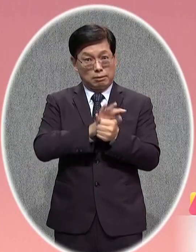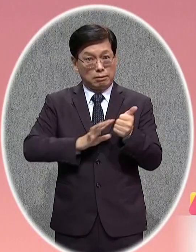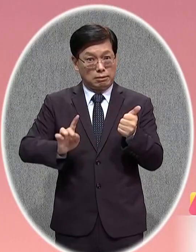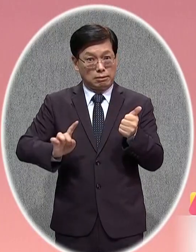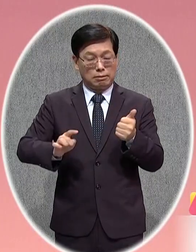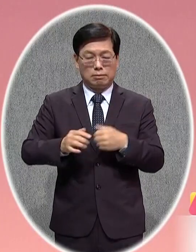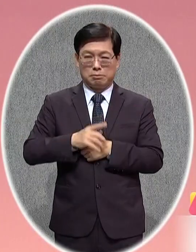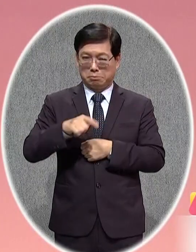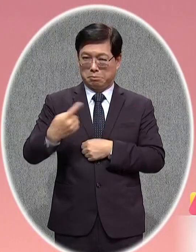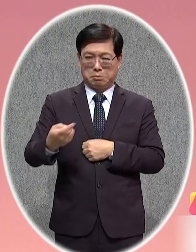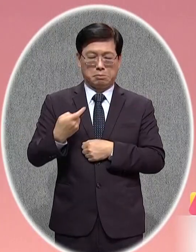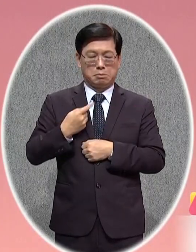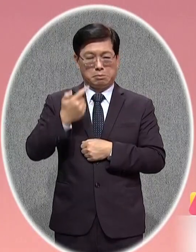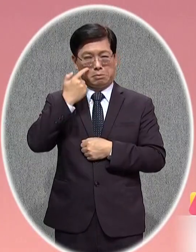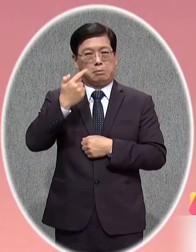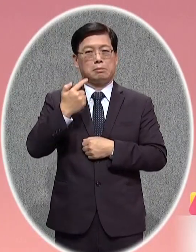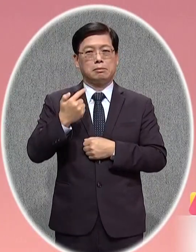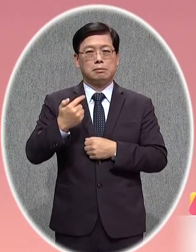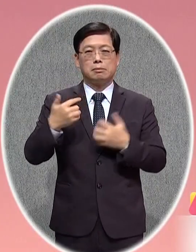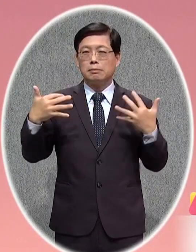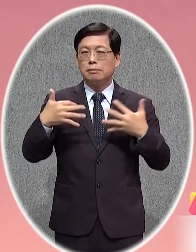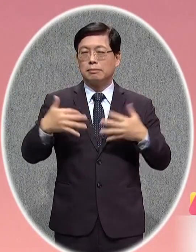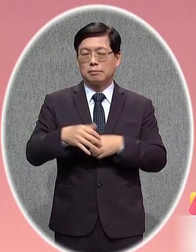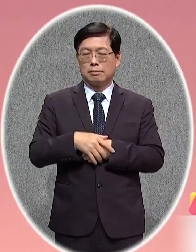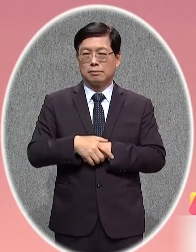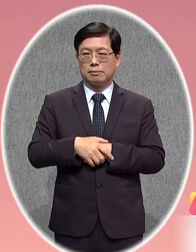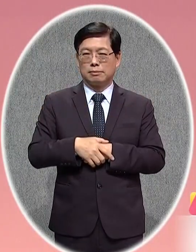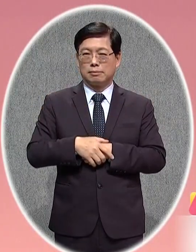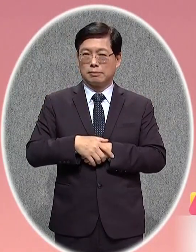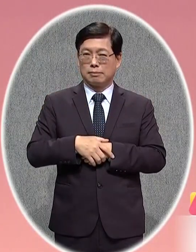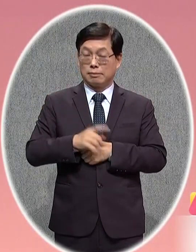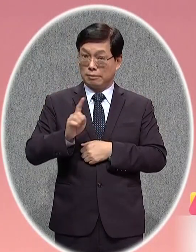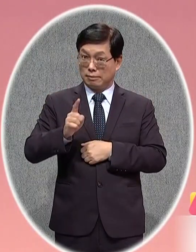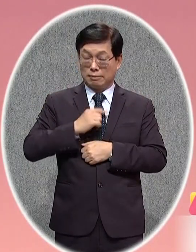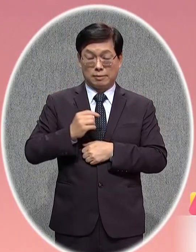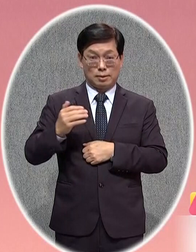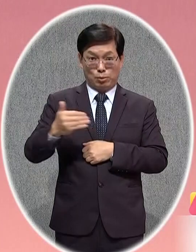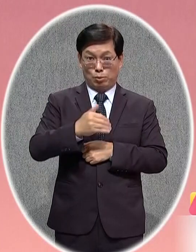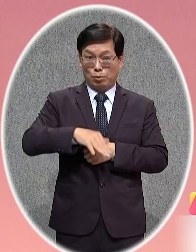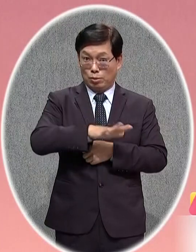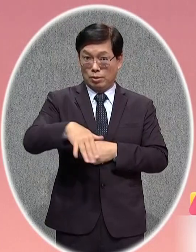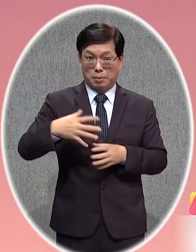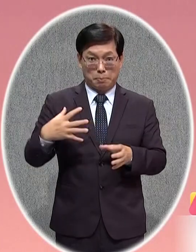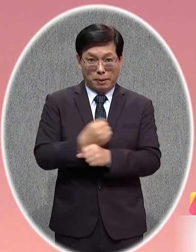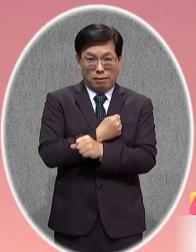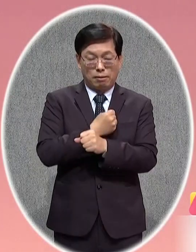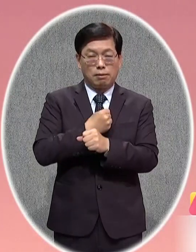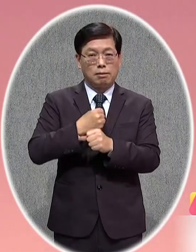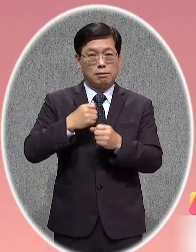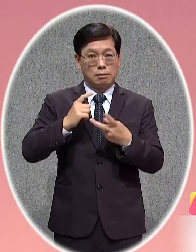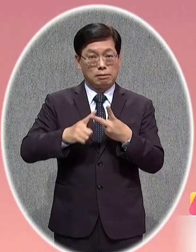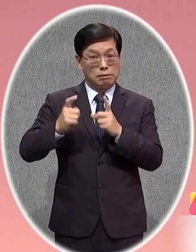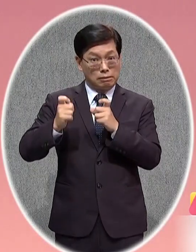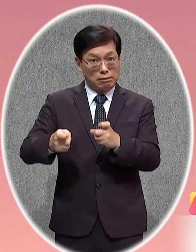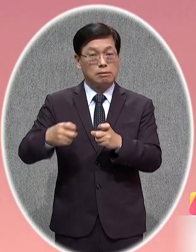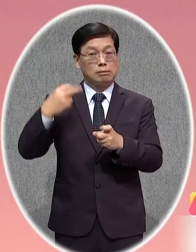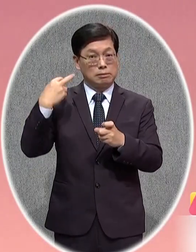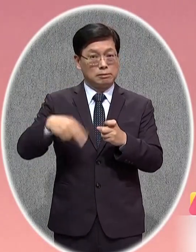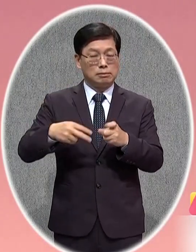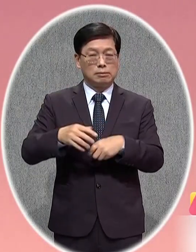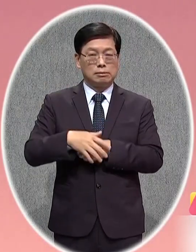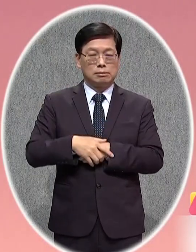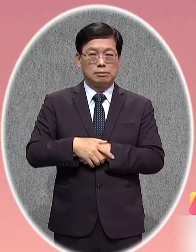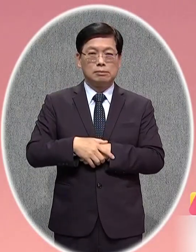接下来更严重的问题，也就是我们的渔场消失，我们的渔港还有我们